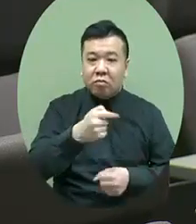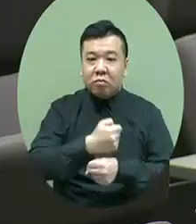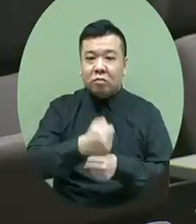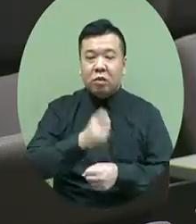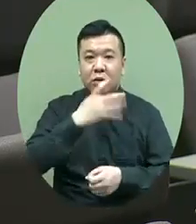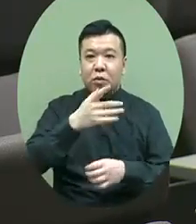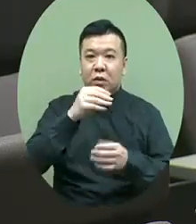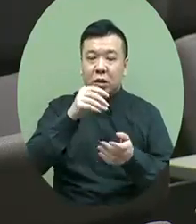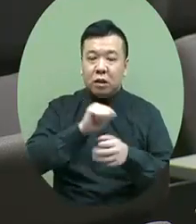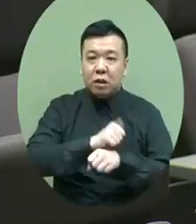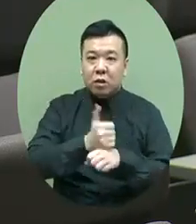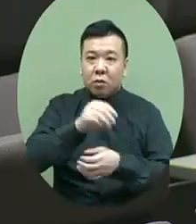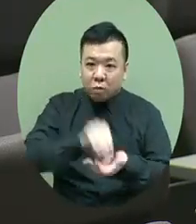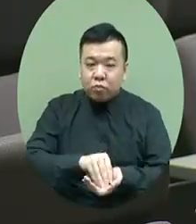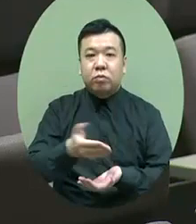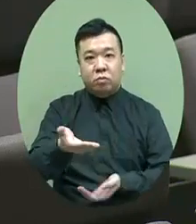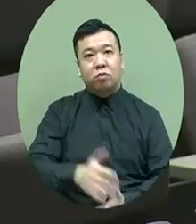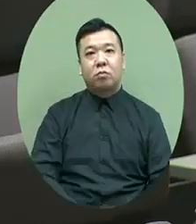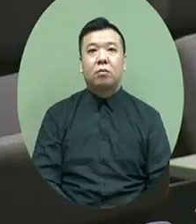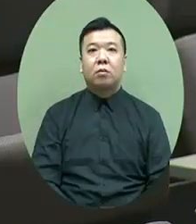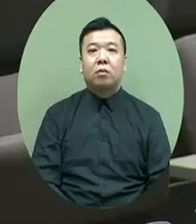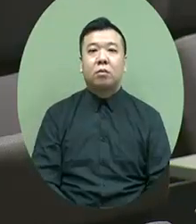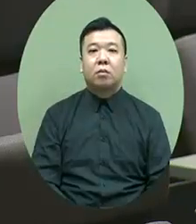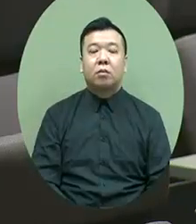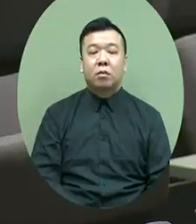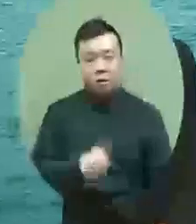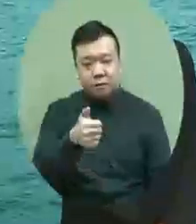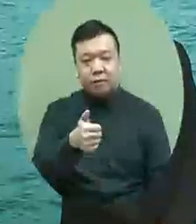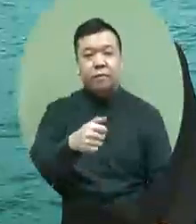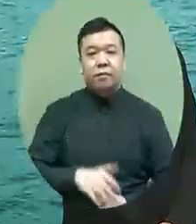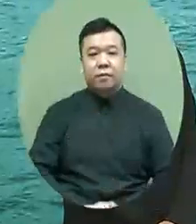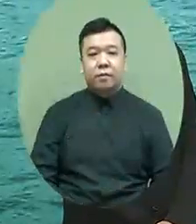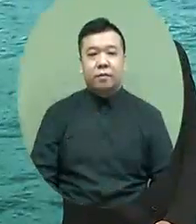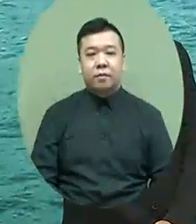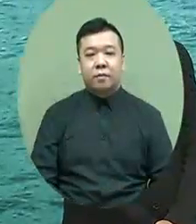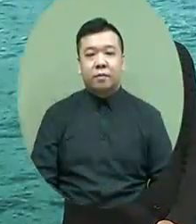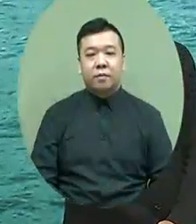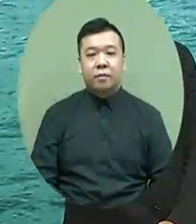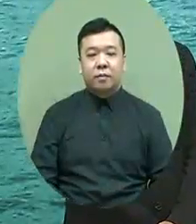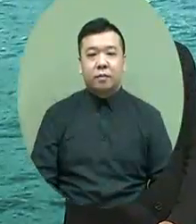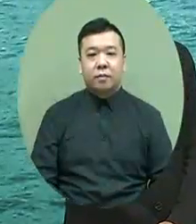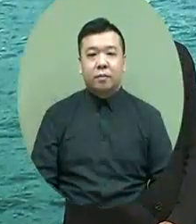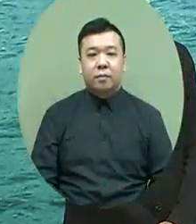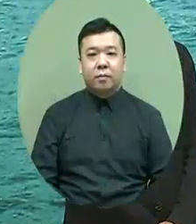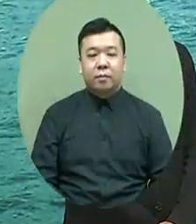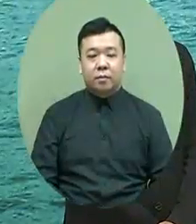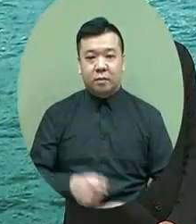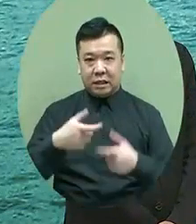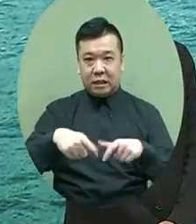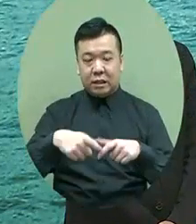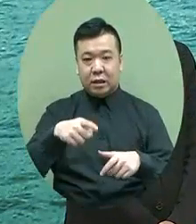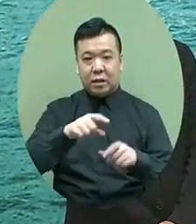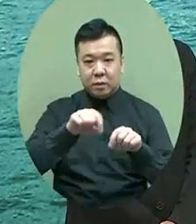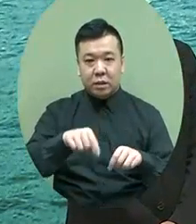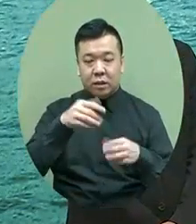動呢樣嘢，或者覺得有冇機會落實到呢樣嘢咧？唔該。 多謝我呢位《東方日報》嘅同事嘅